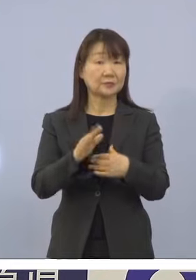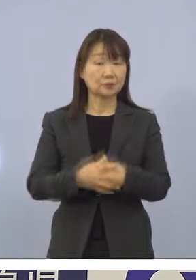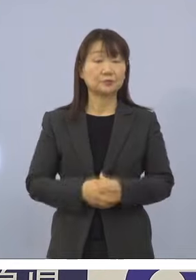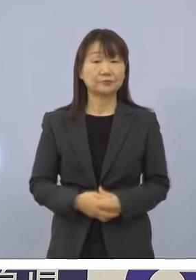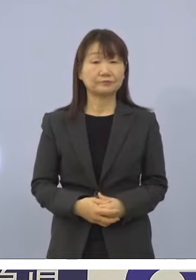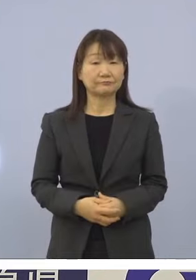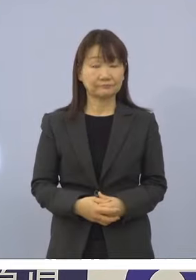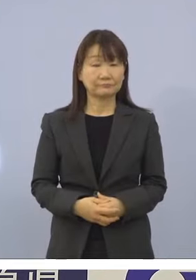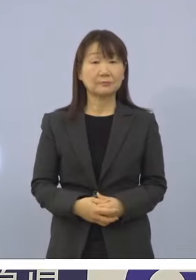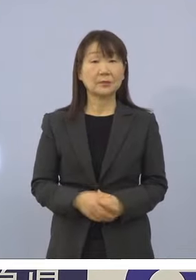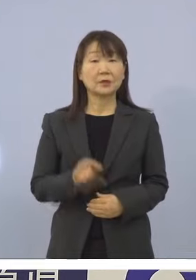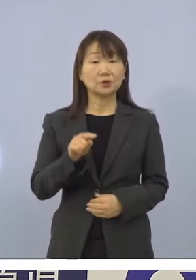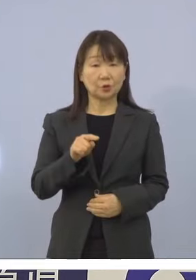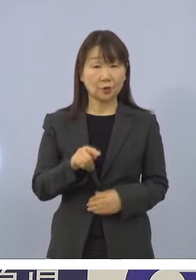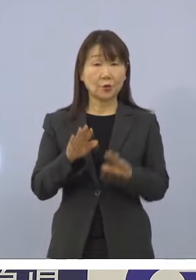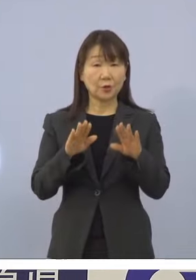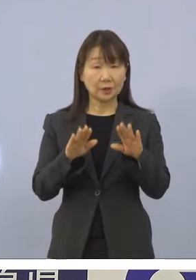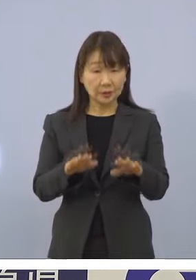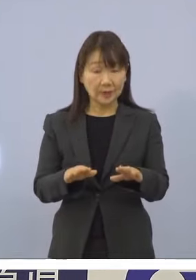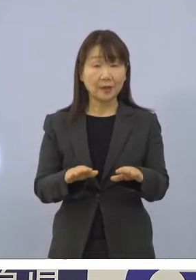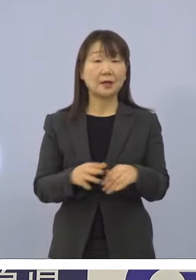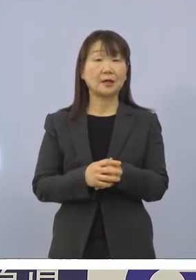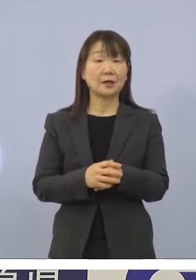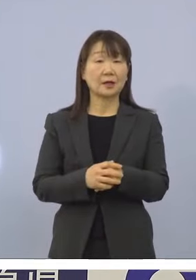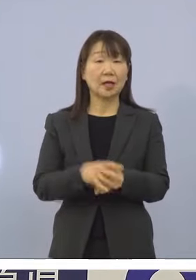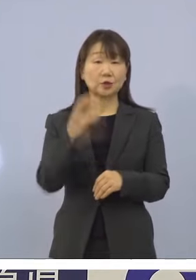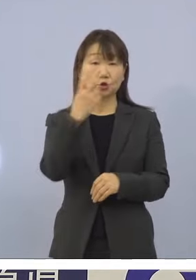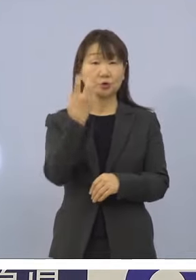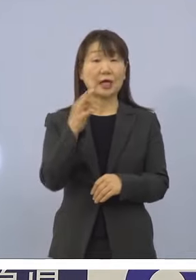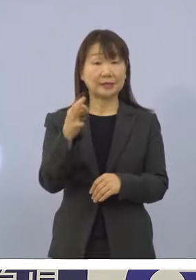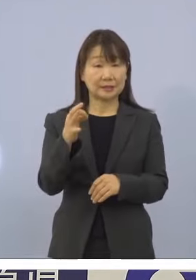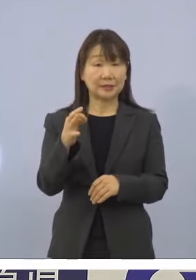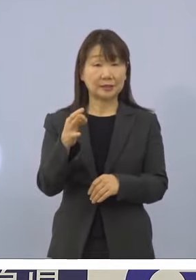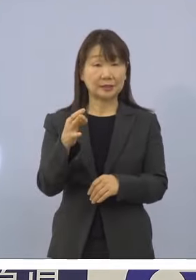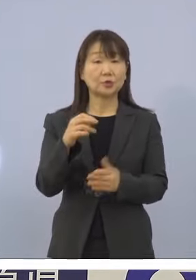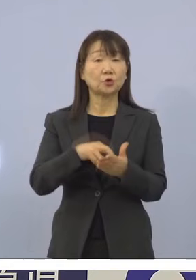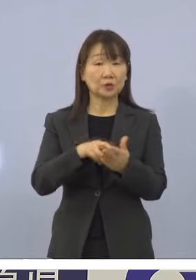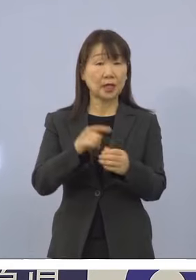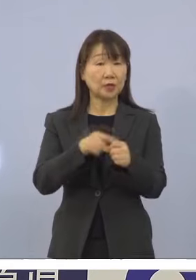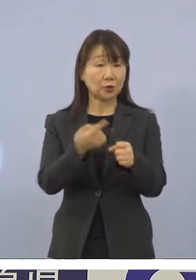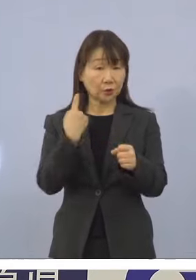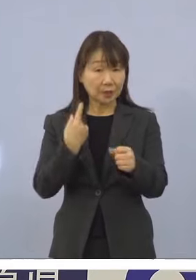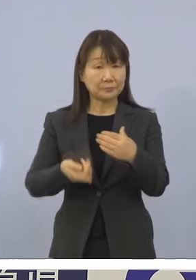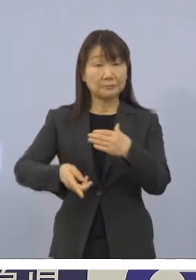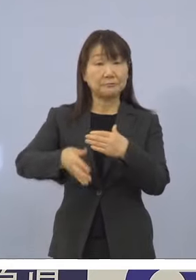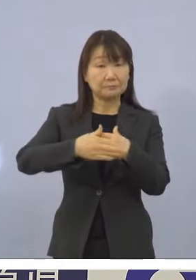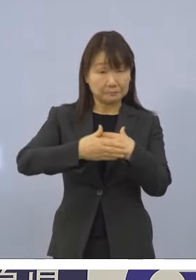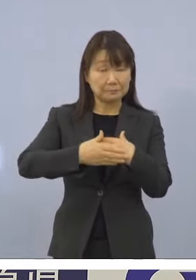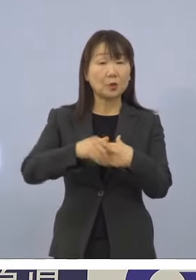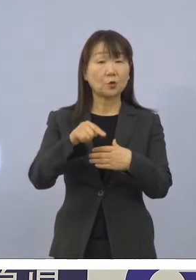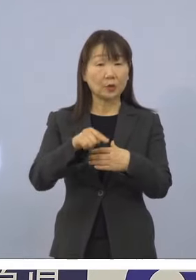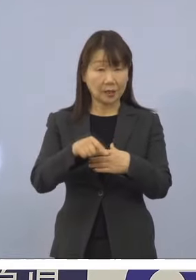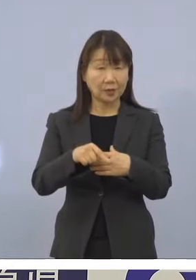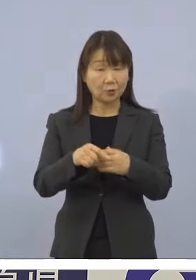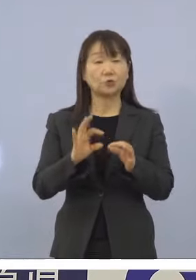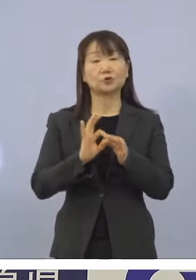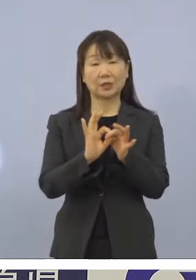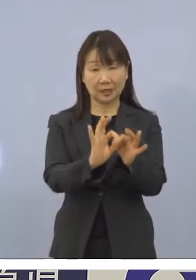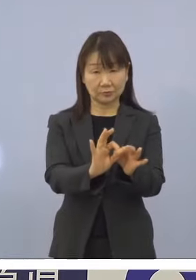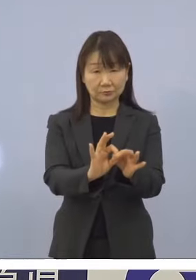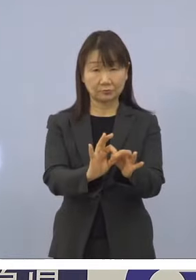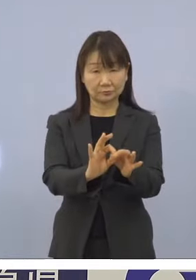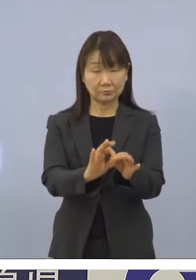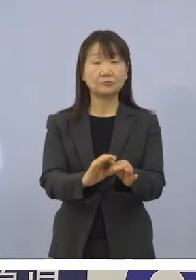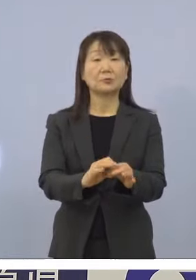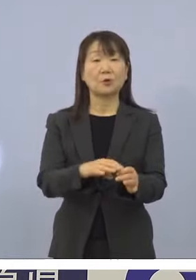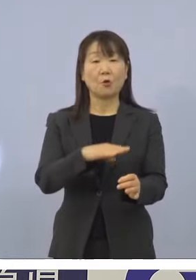れを今まさに調査費として去年挙げたものを続けていくということで、まあもちろん本格的にです